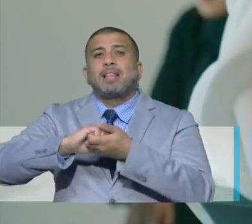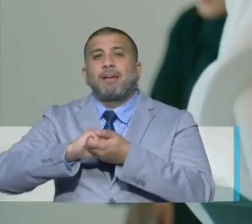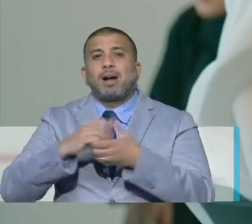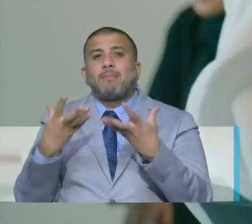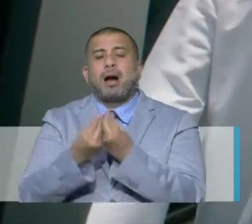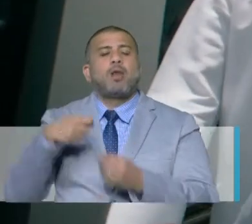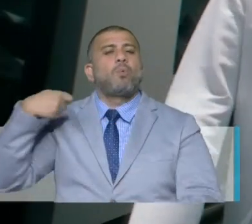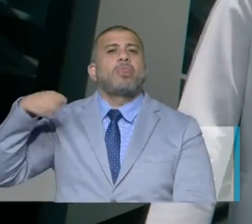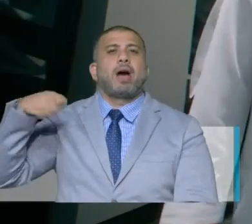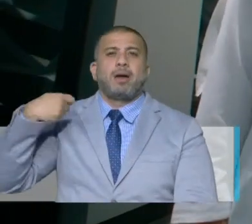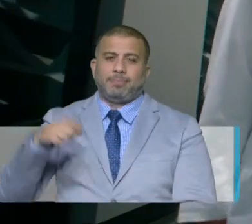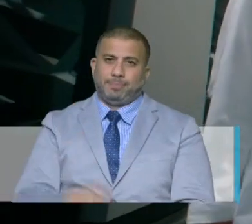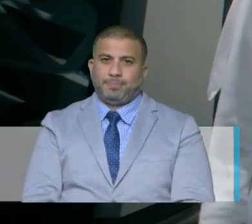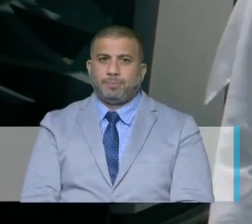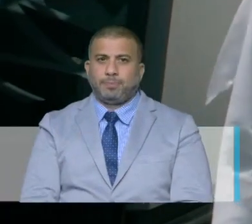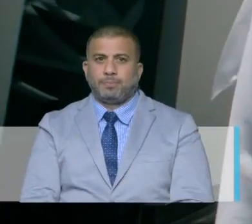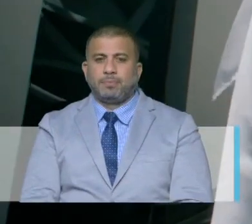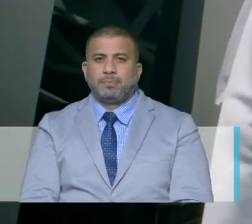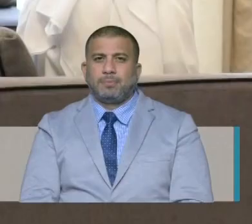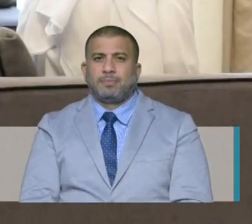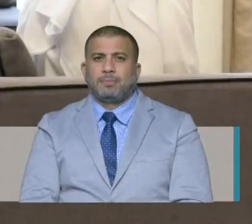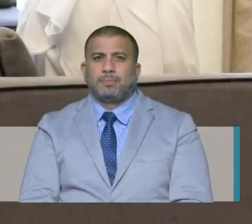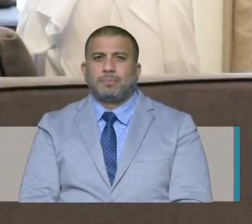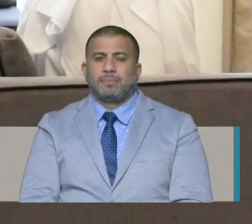المساهمات بالاتفاق مع الوزاره